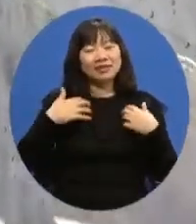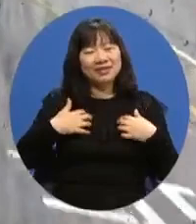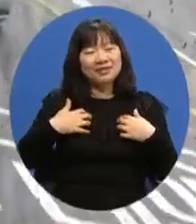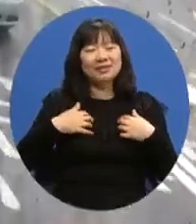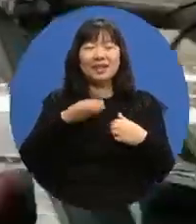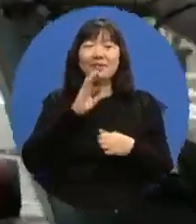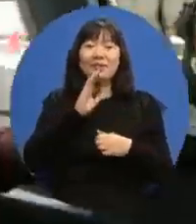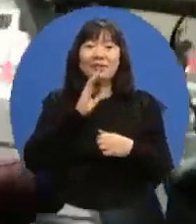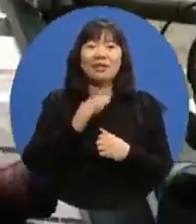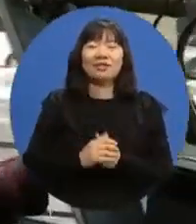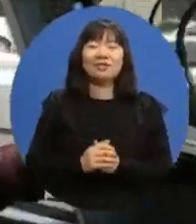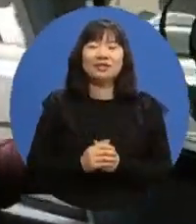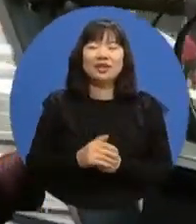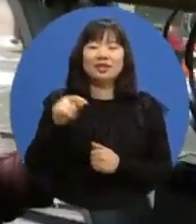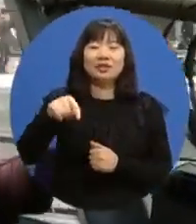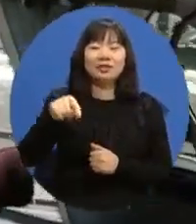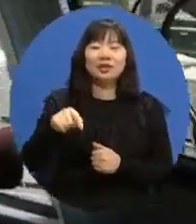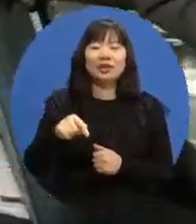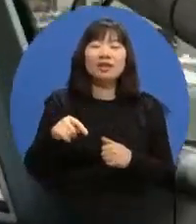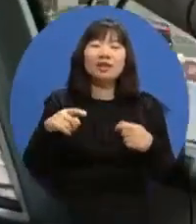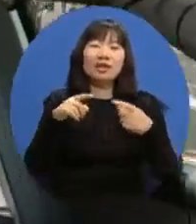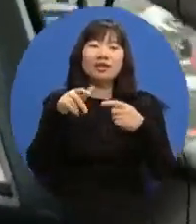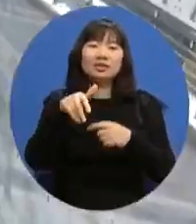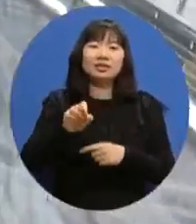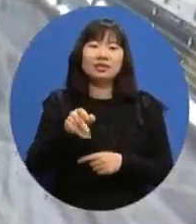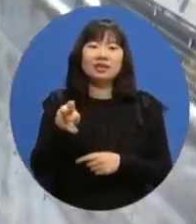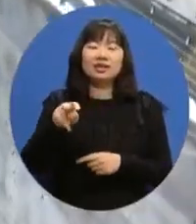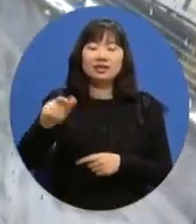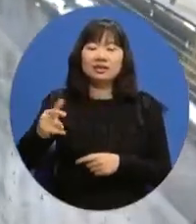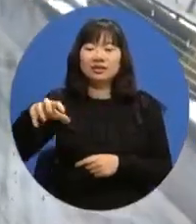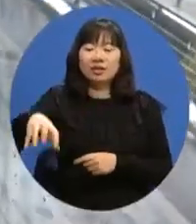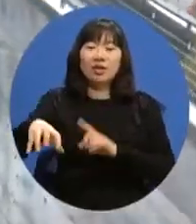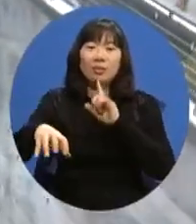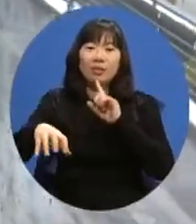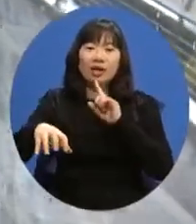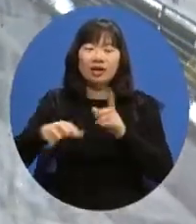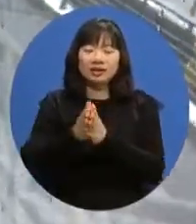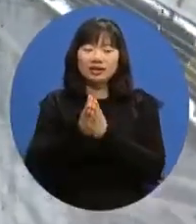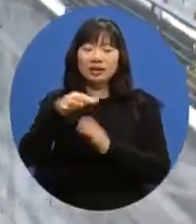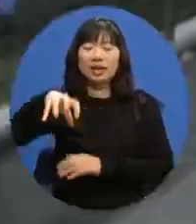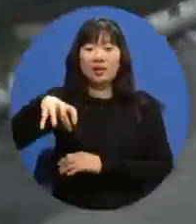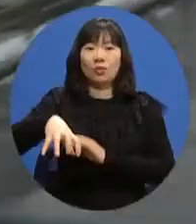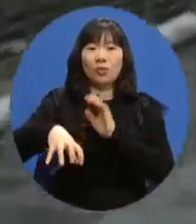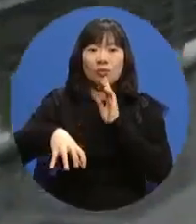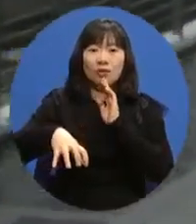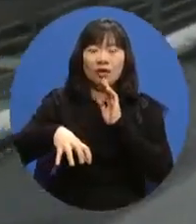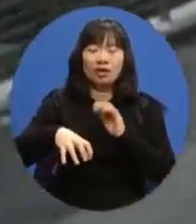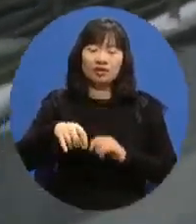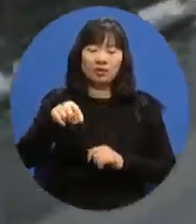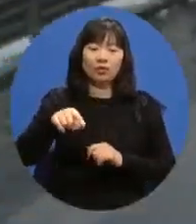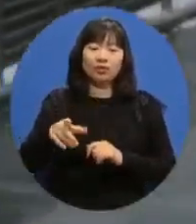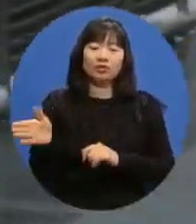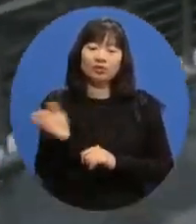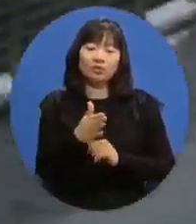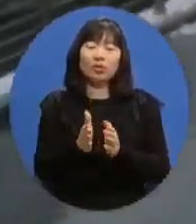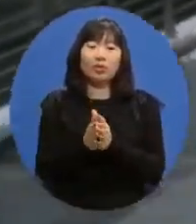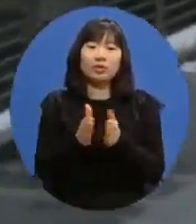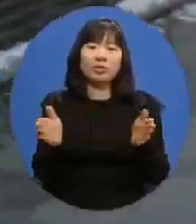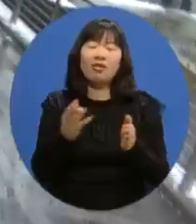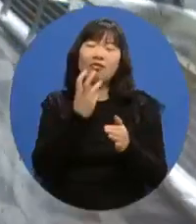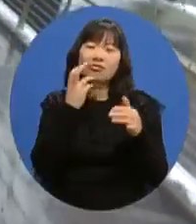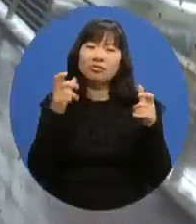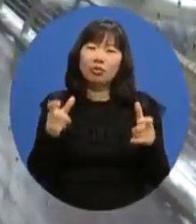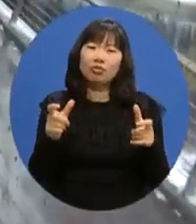재밌다. 뭐야, 여기 청계천이다. 여기가 청계천 시작하는 데야. 그리고 여기로 해가지고